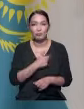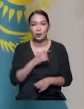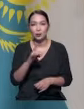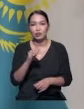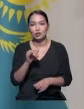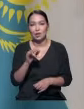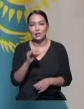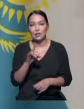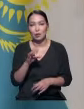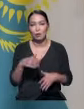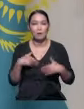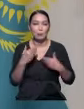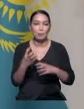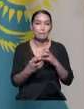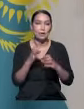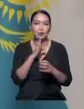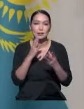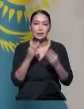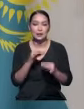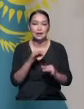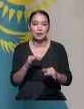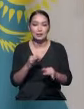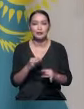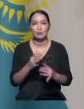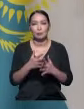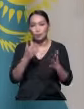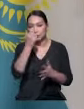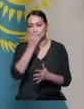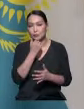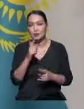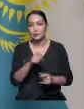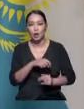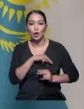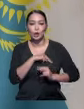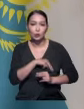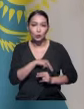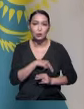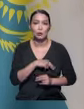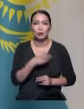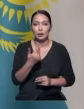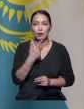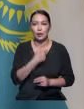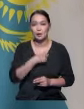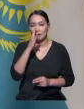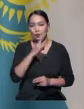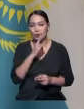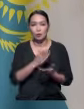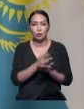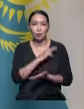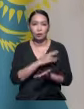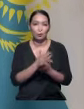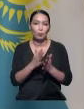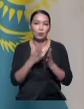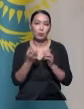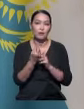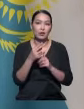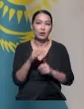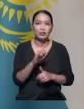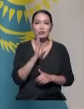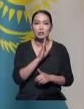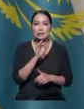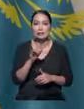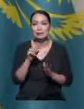Международным женским днем и выразил искреннюю благодарность за труд. К слову, в армии Казахстана служат более 12 тысяч женщин, из них